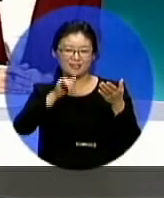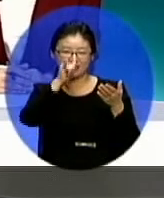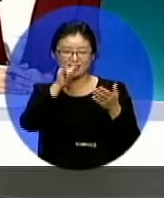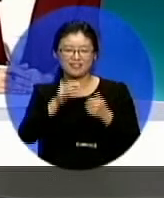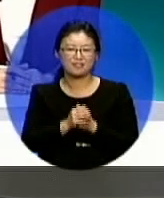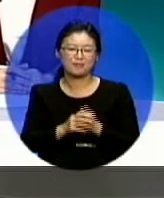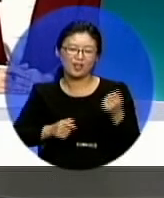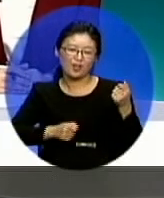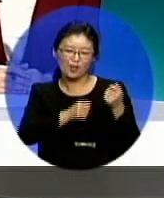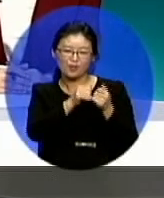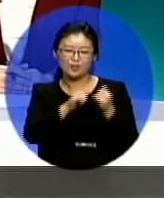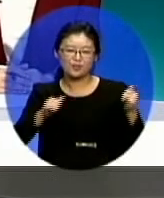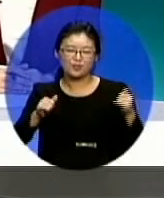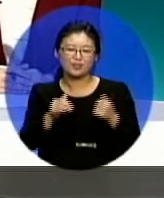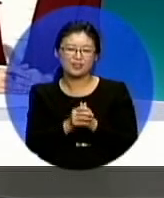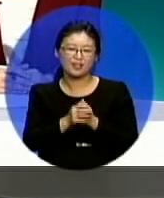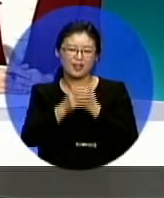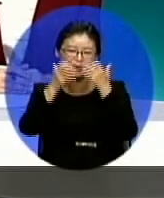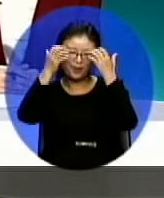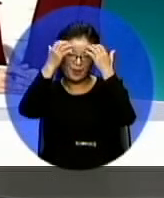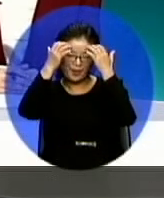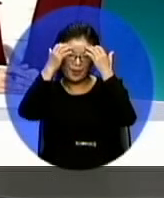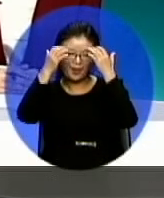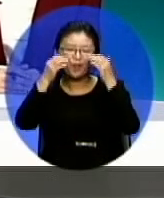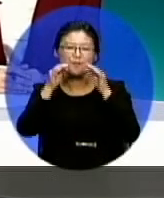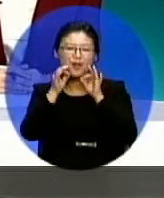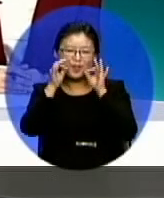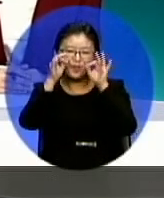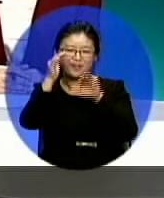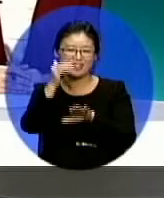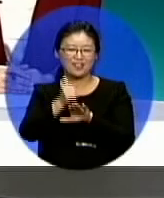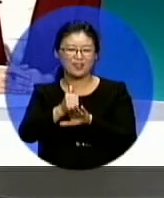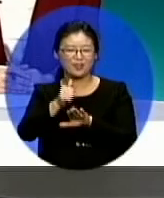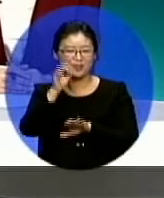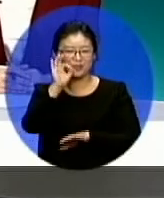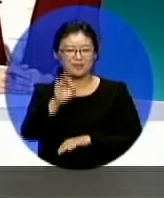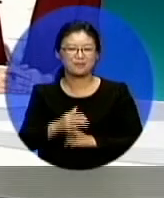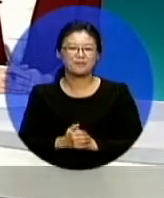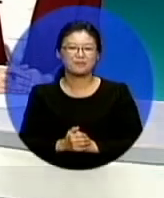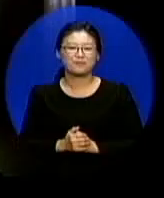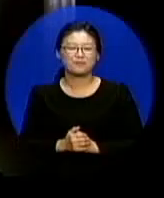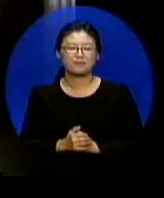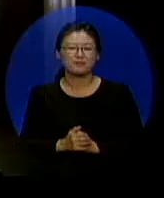무엇보다 연주자들의 고된 노력의 결과로 더욱 빛났다고 합니다. 조희경 기자입니다.